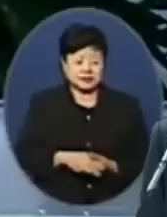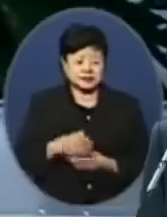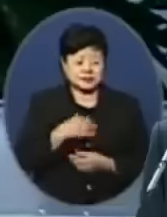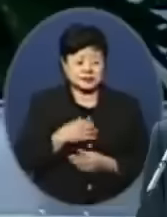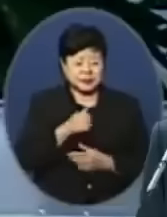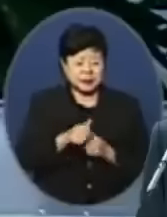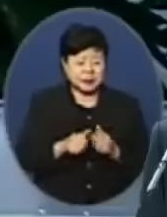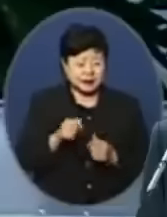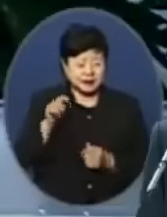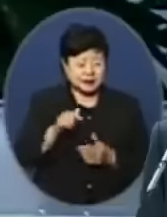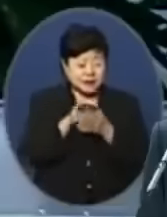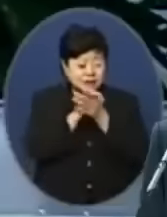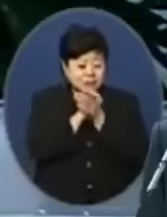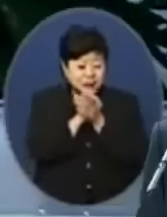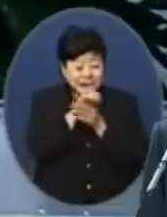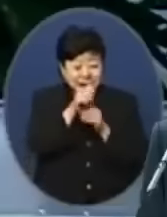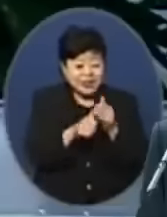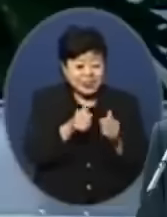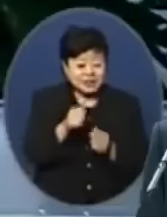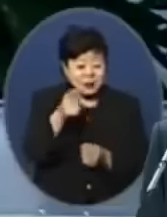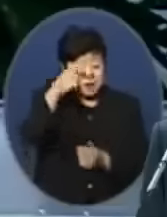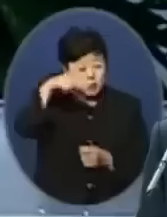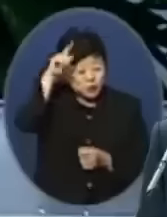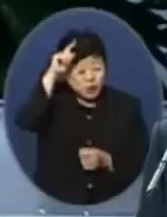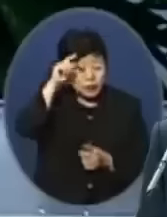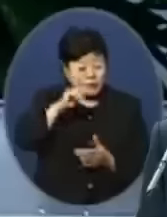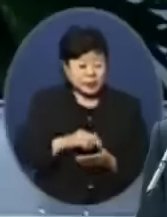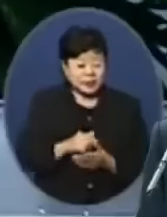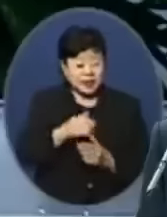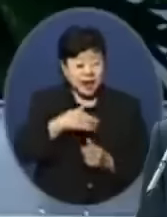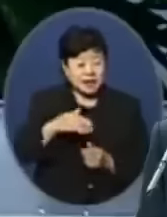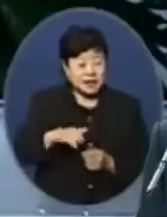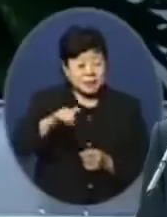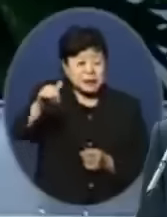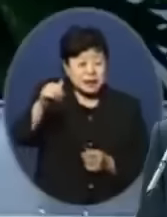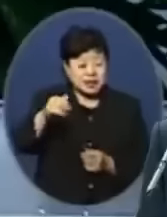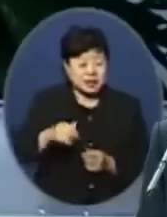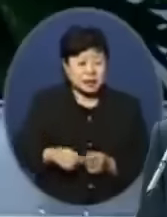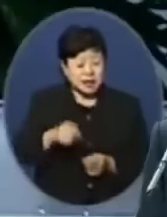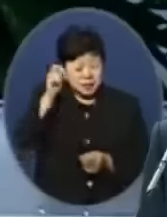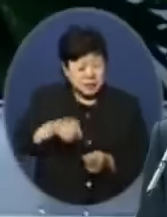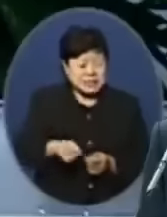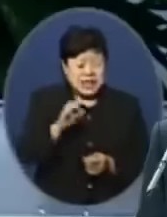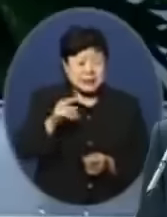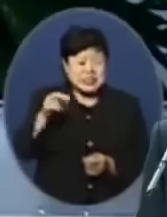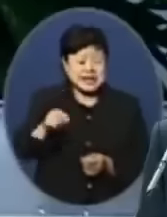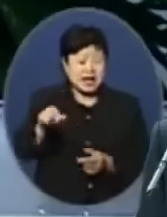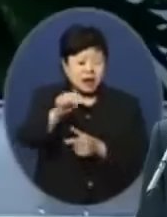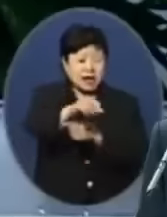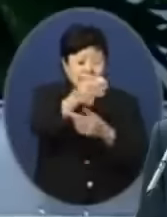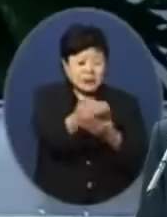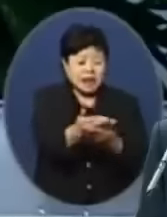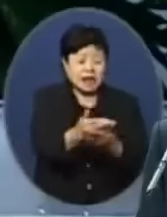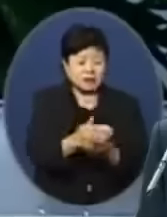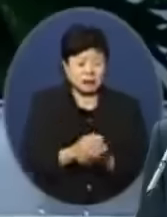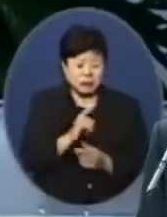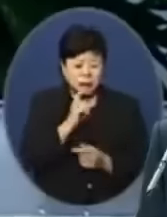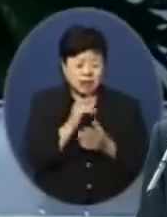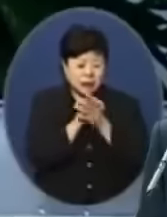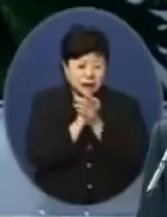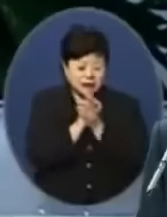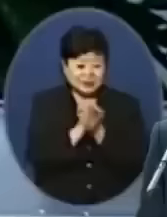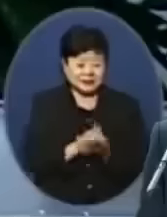그런데 하루 기도국에 들어와서 하나님 소련에 가는데 비자를 내주셔야 내가 하지 안 그러면 어떻게 갑니까?